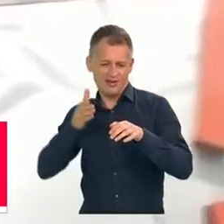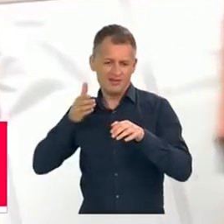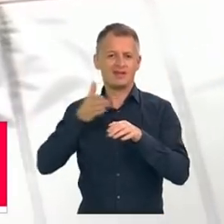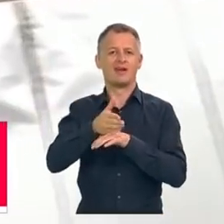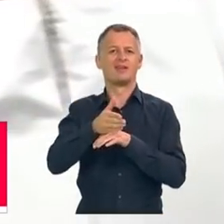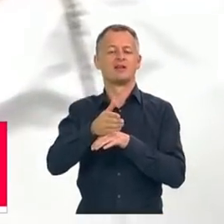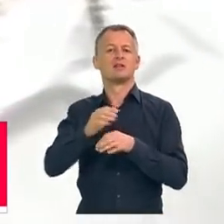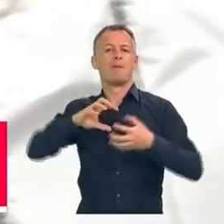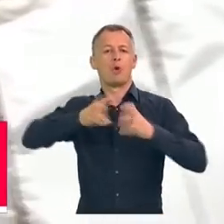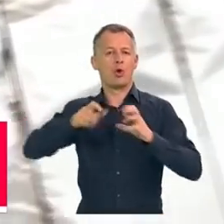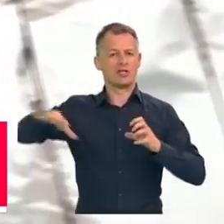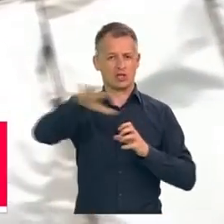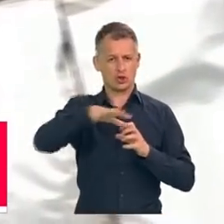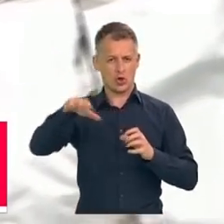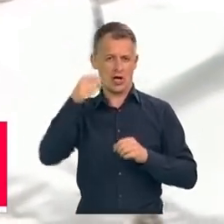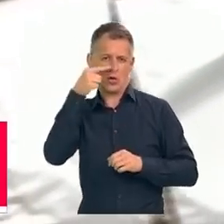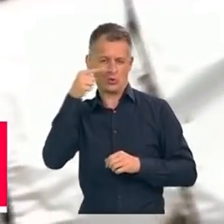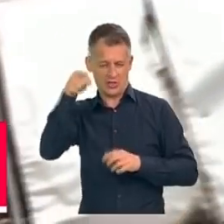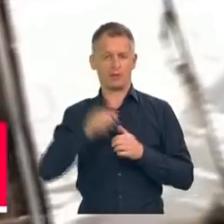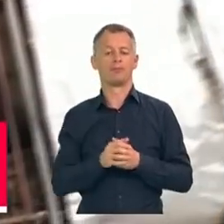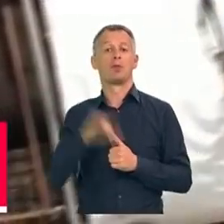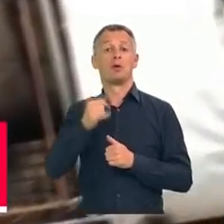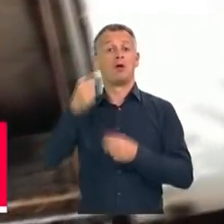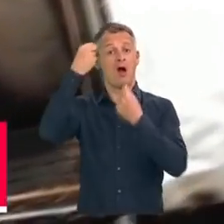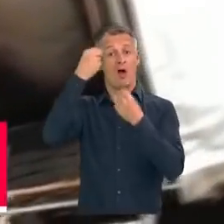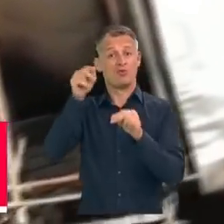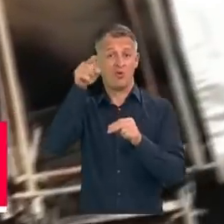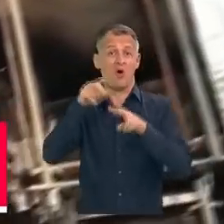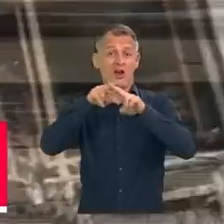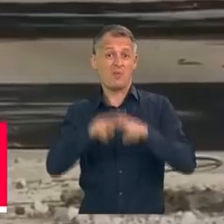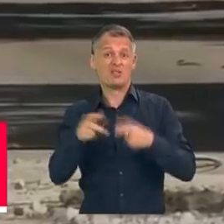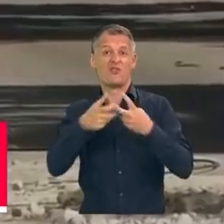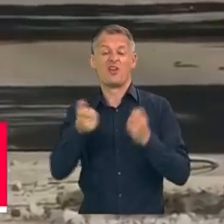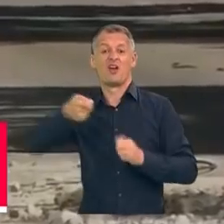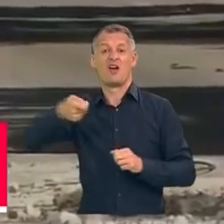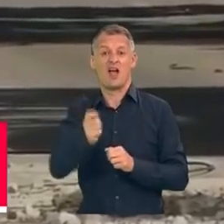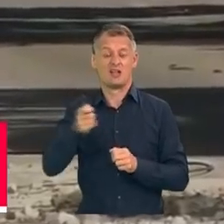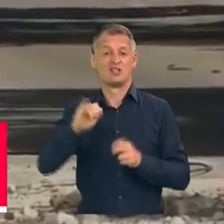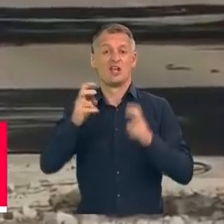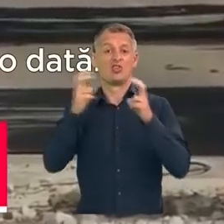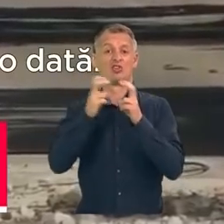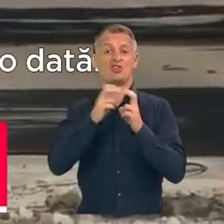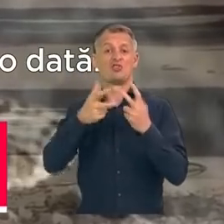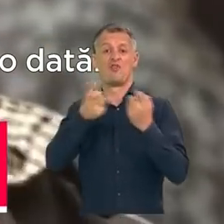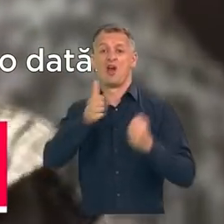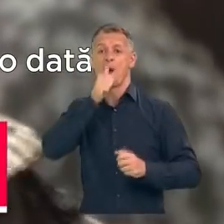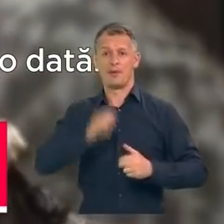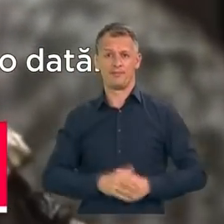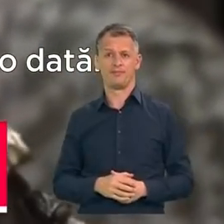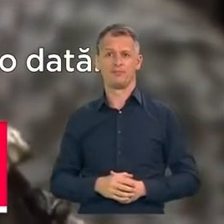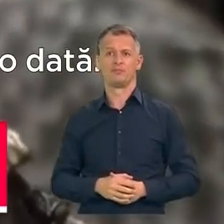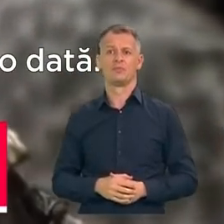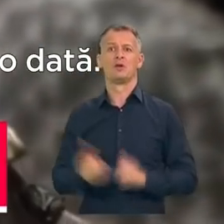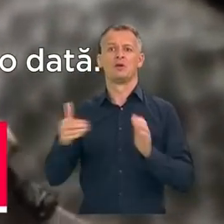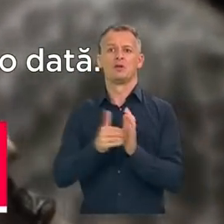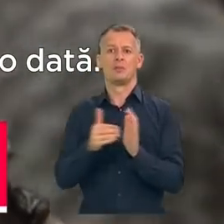logistice. Guvernatorul regiunii Lugansk a anunțat că orașul a rămas fără gaz, electricitate și apă. Yelena is saying she has